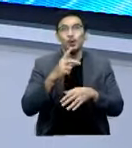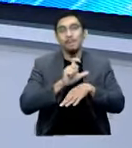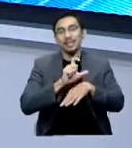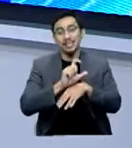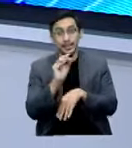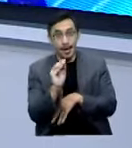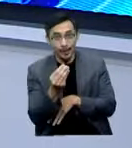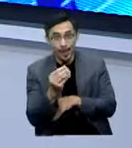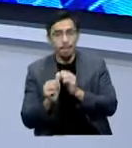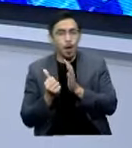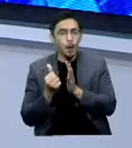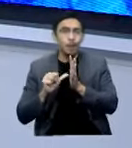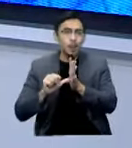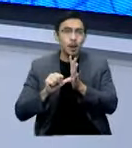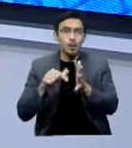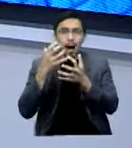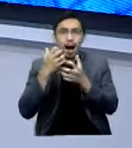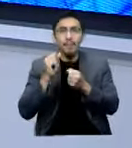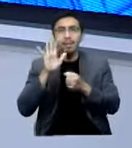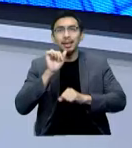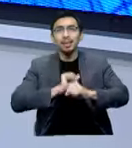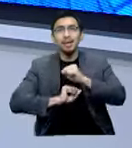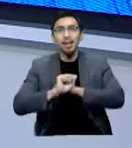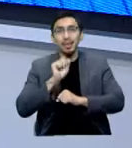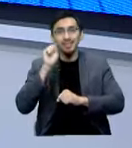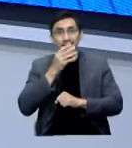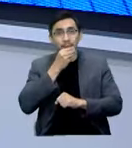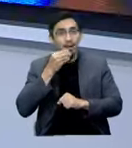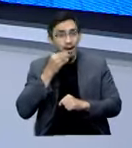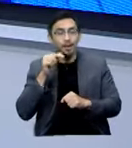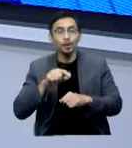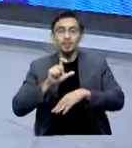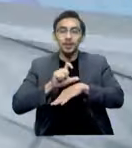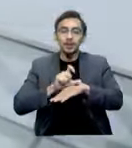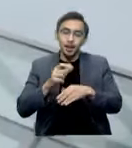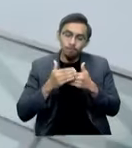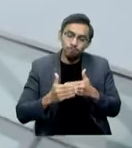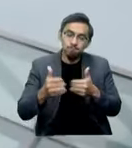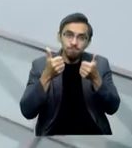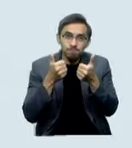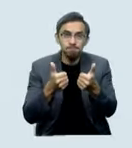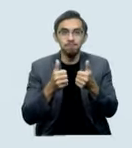Bantuan ini diharapkan digunakan untuk kegiatan selama Ramadan demi kemakmuran masjid.